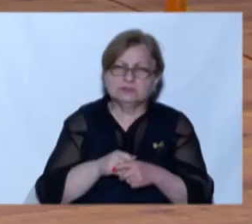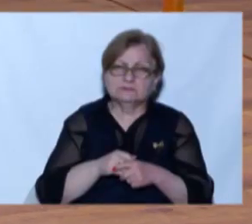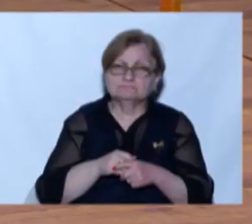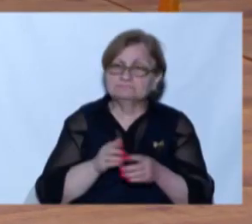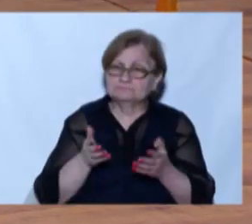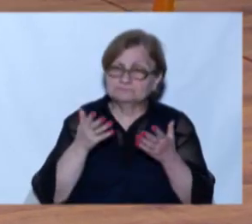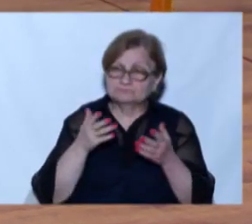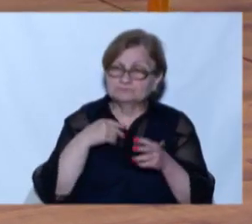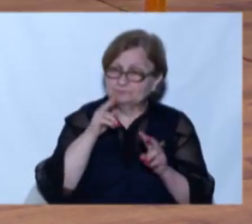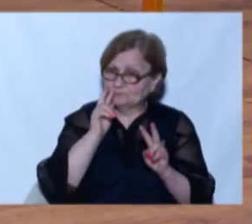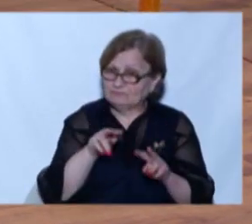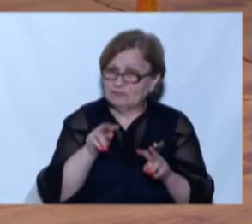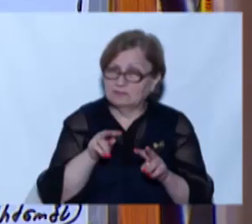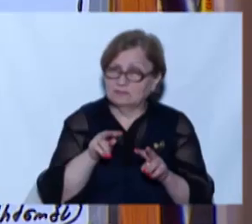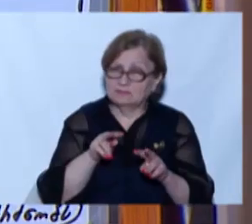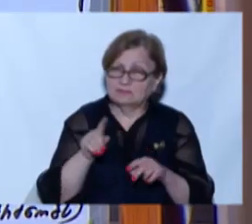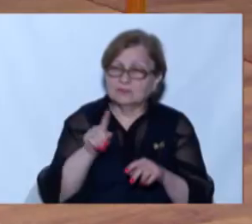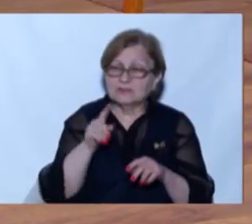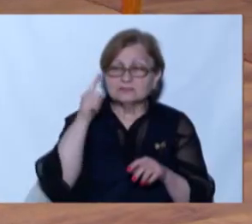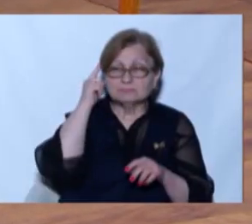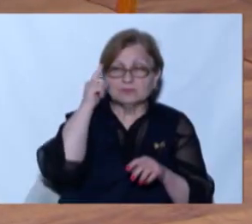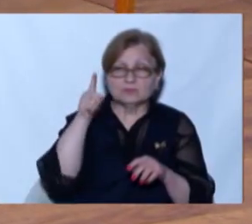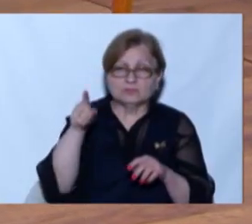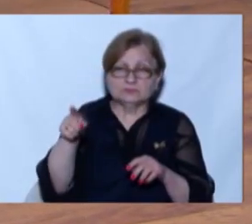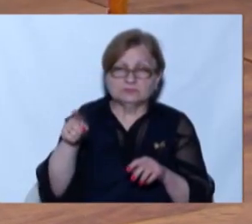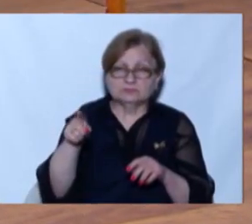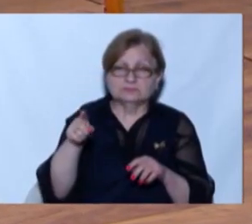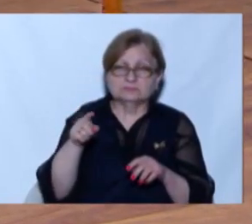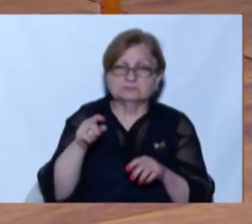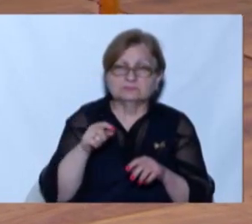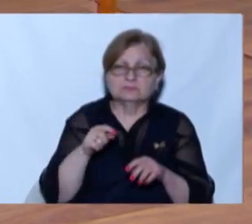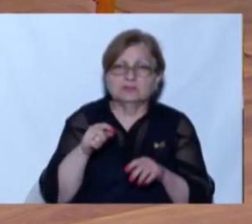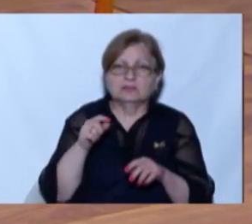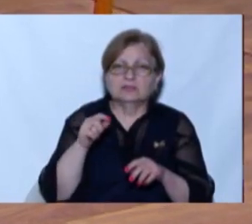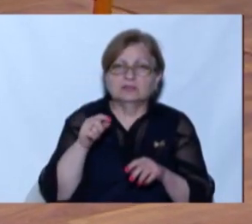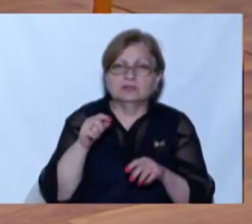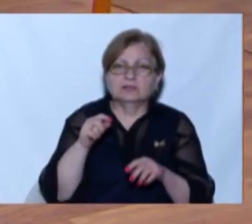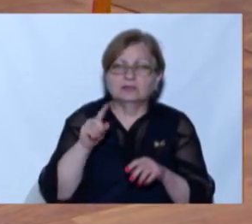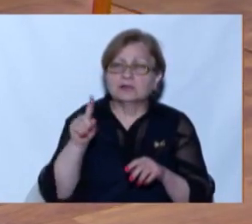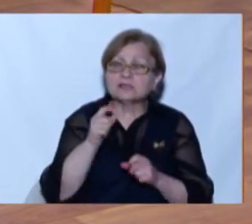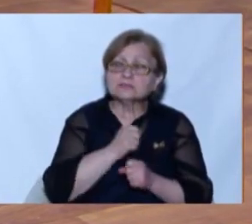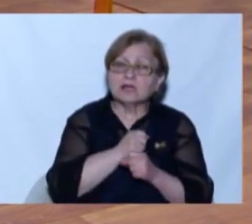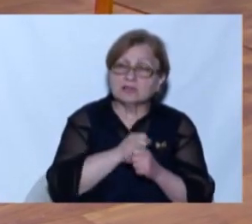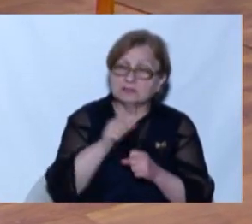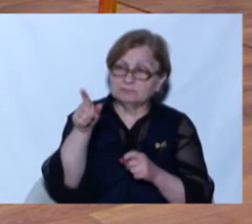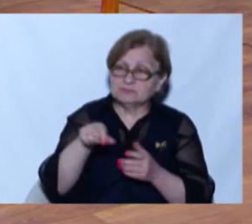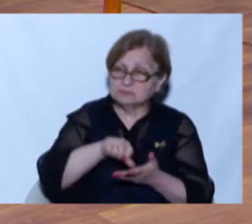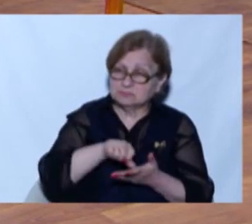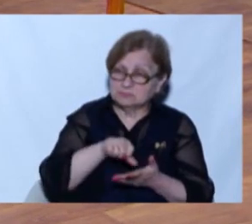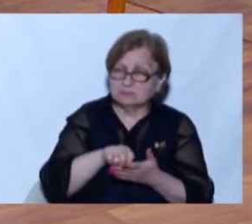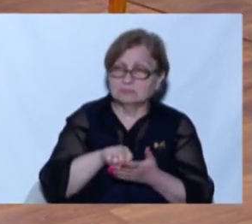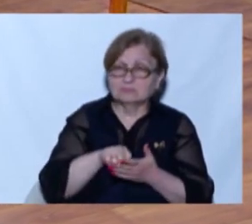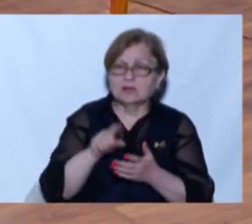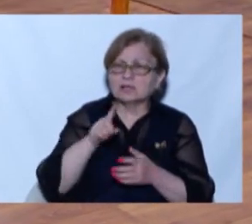ცხადია, ვაკვირდებით, რას ფიქრობს პერსონაჟი, რას აკეთებს,